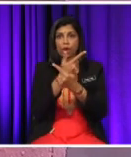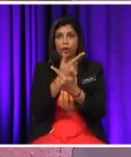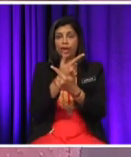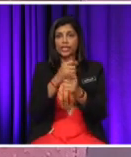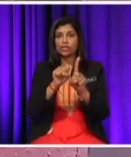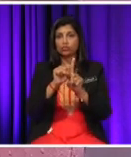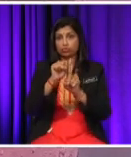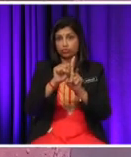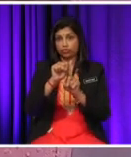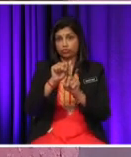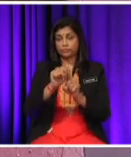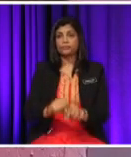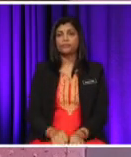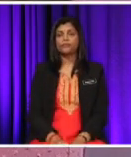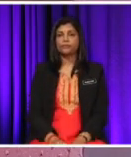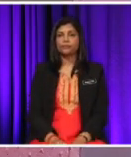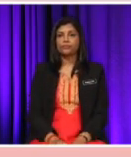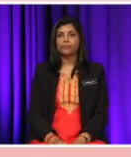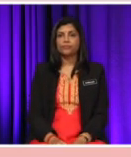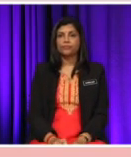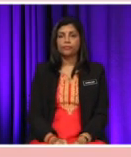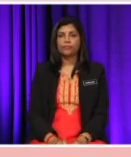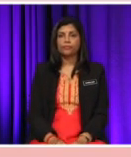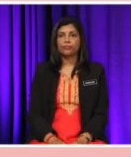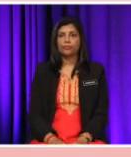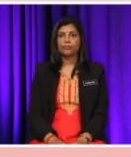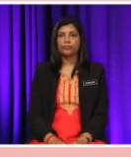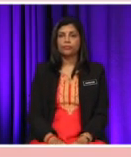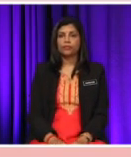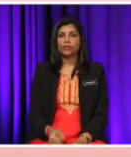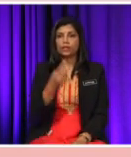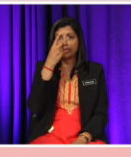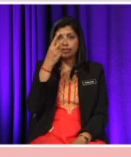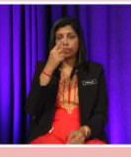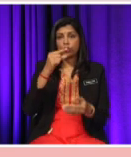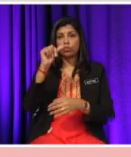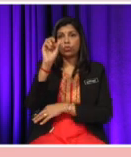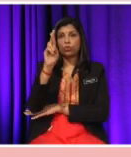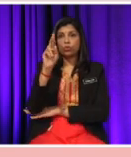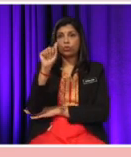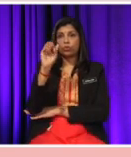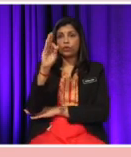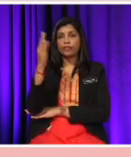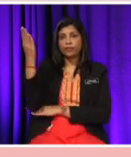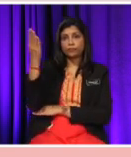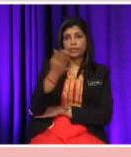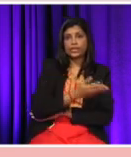dancis Oke bila kita tengok grafnya meminta di mana negatif negatif